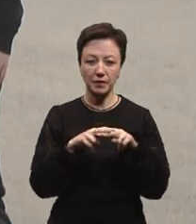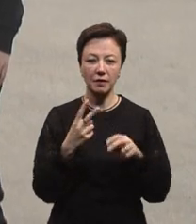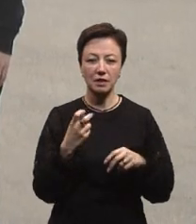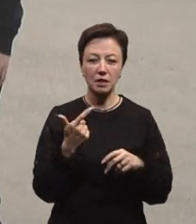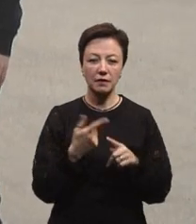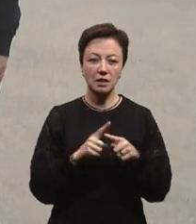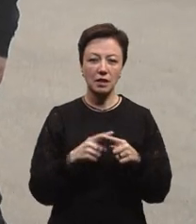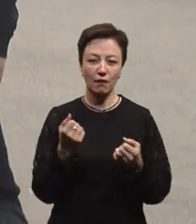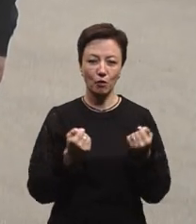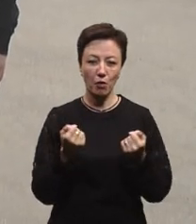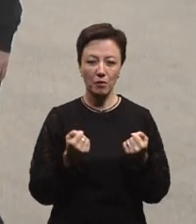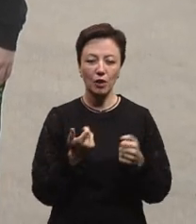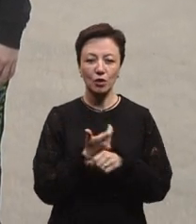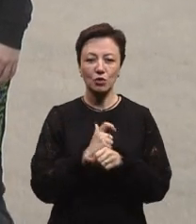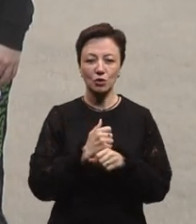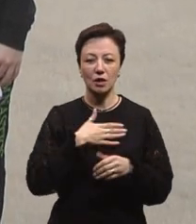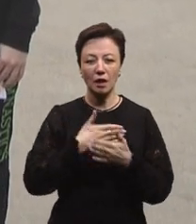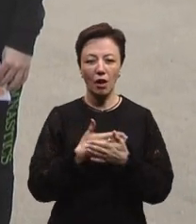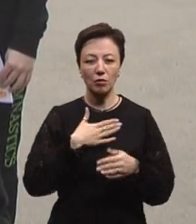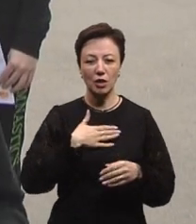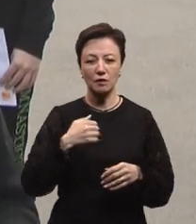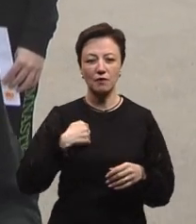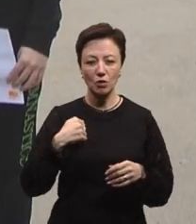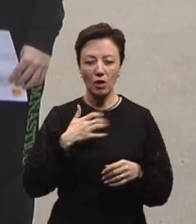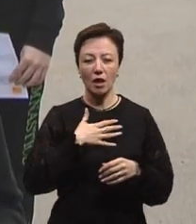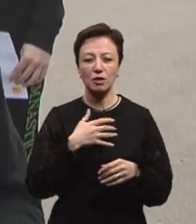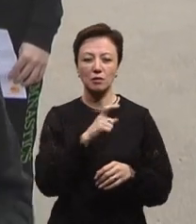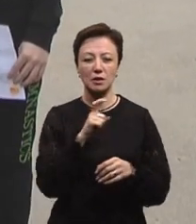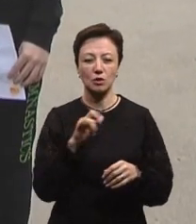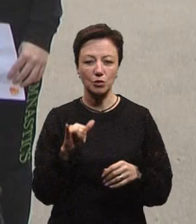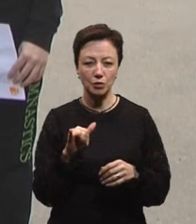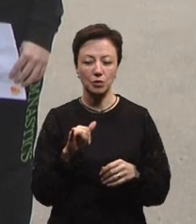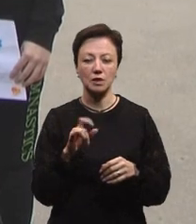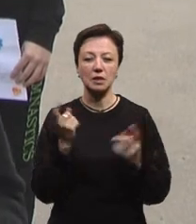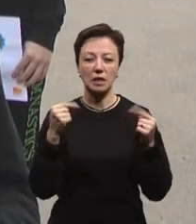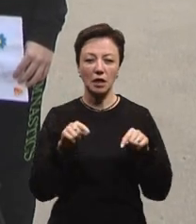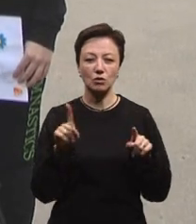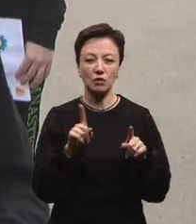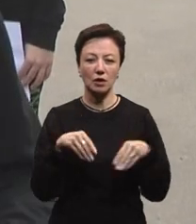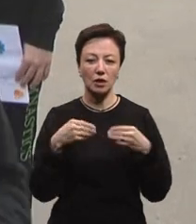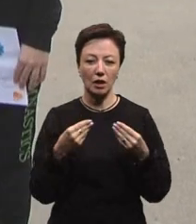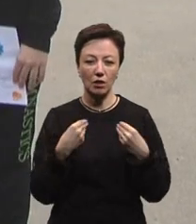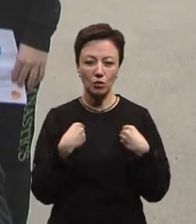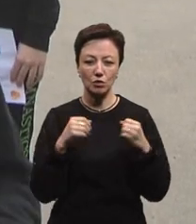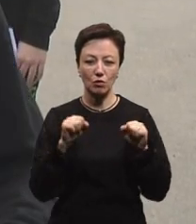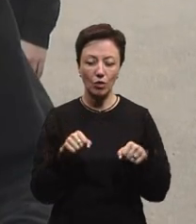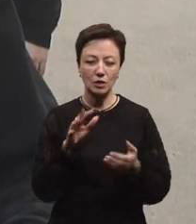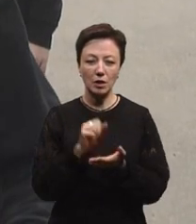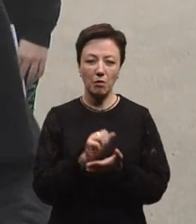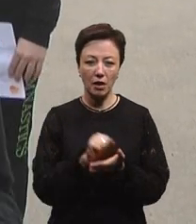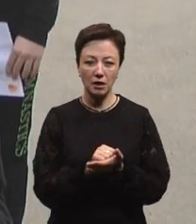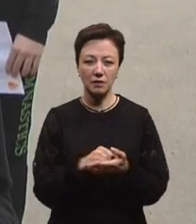200 гривень на цей автомобіль Дуже дякую нашим військовим нашим збройним силам України за те що вони дають таку змогу займатися